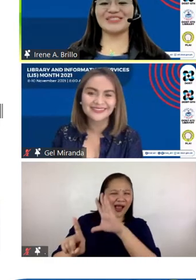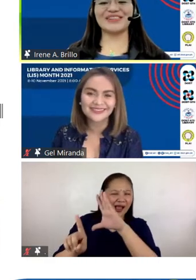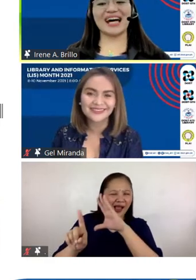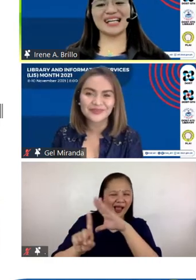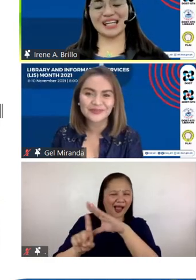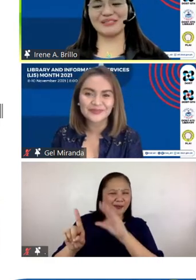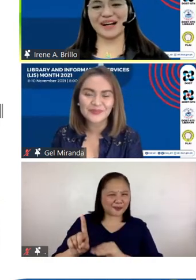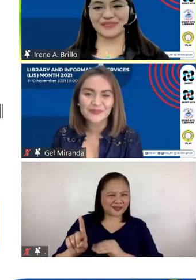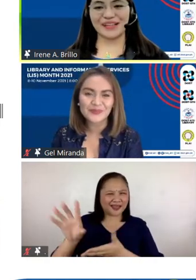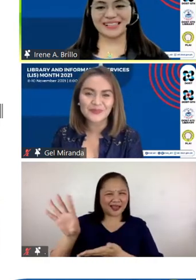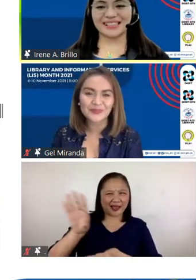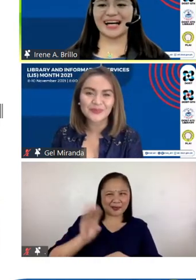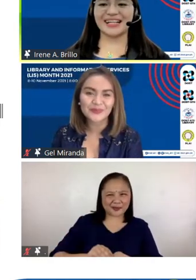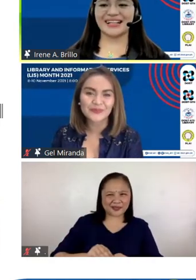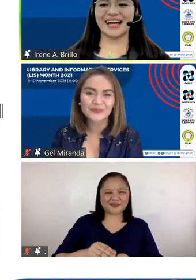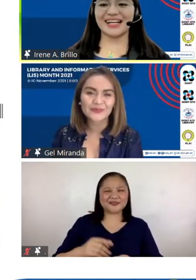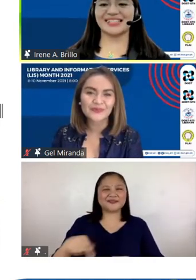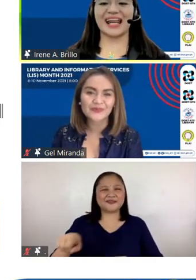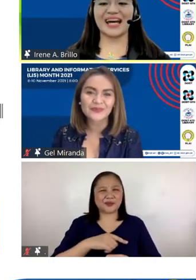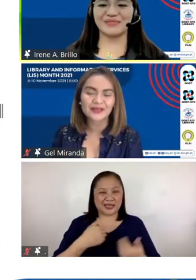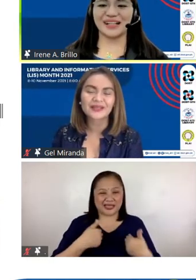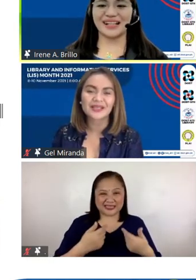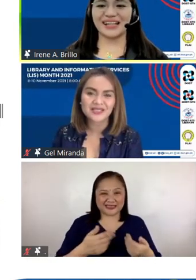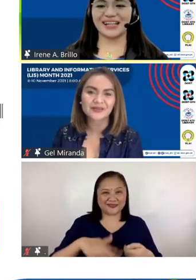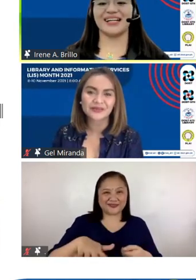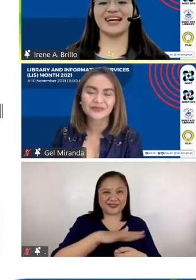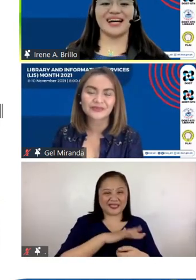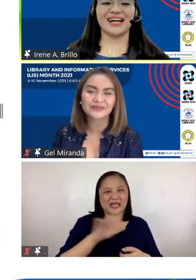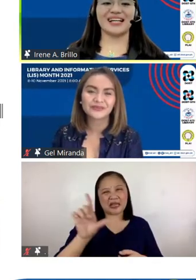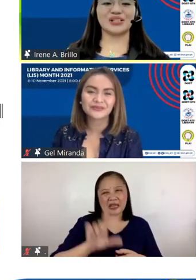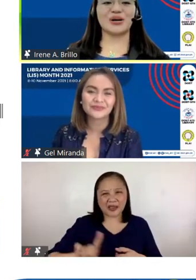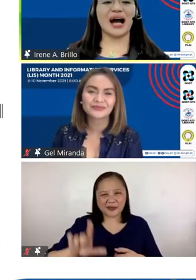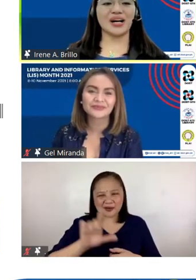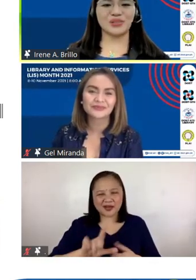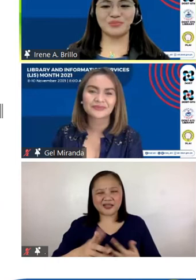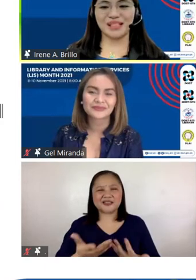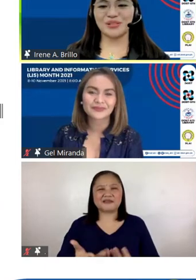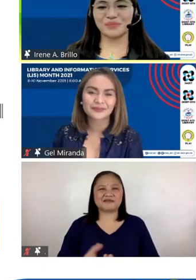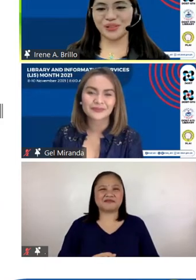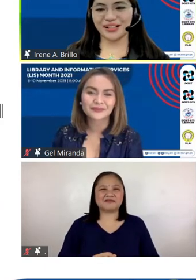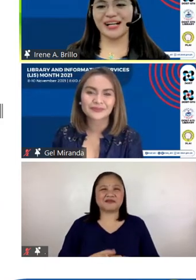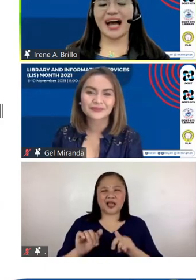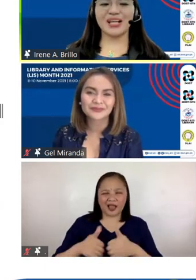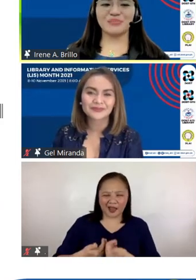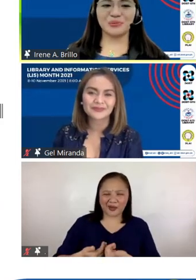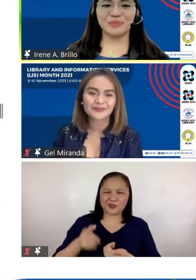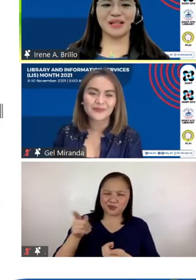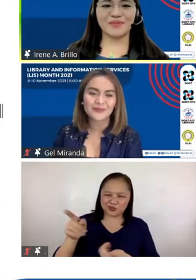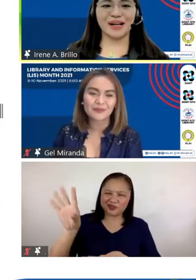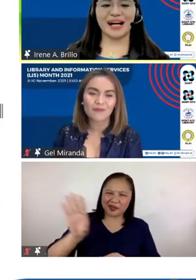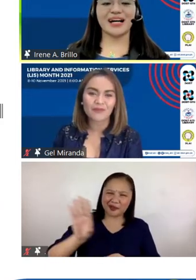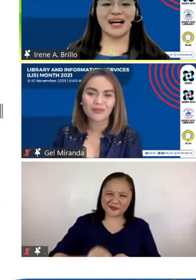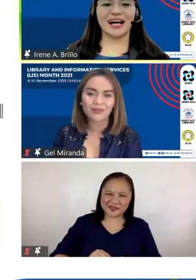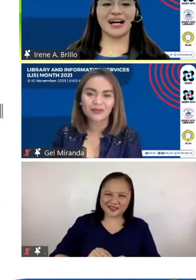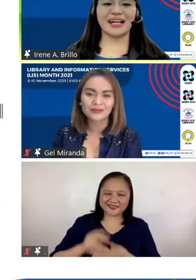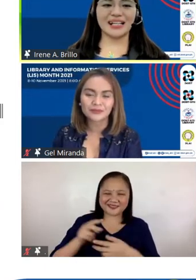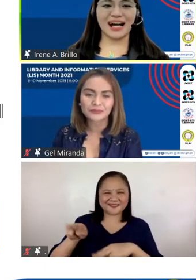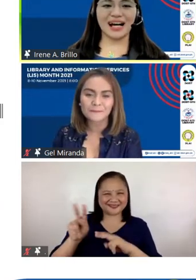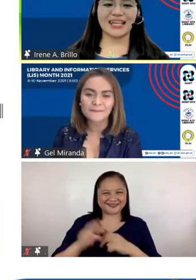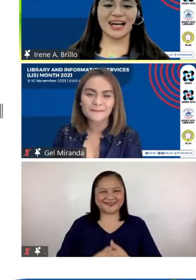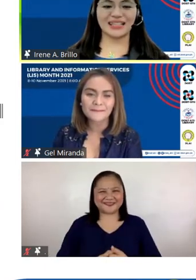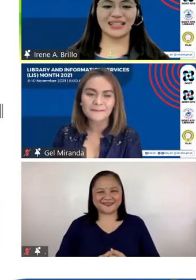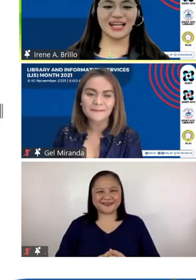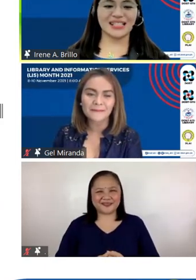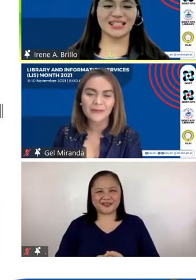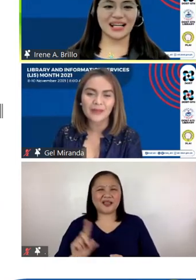Ayan, kasi po nasa ibang field tayo, right? Sa library. Ayan, so how to be you po? Ano po ba yung mga